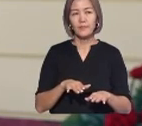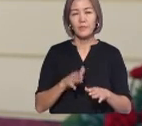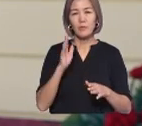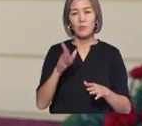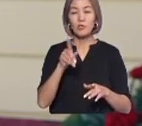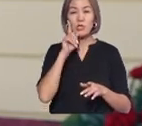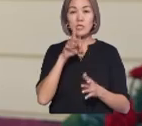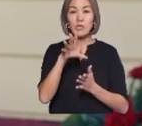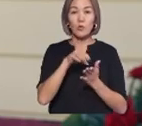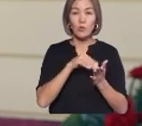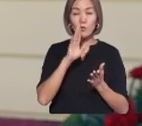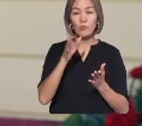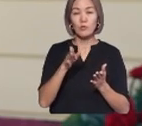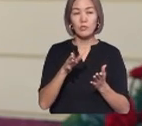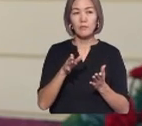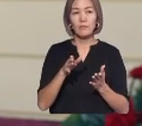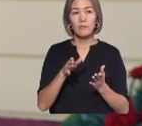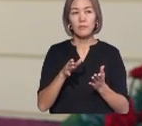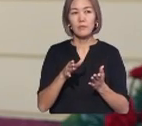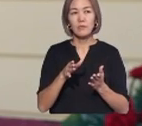болашақ жастарға өсиет өнеге болсын деп